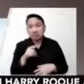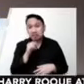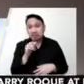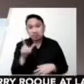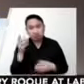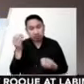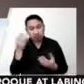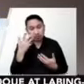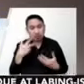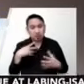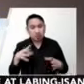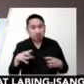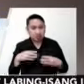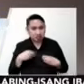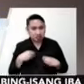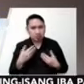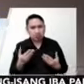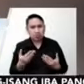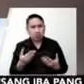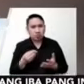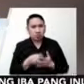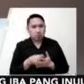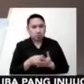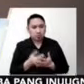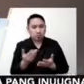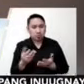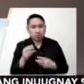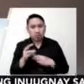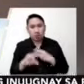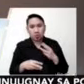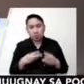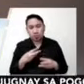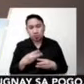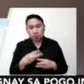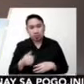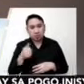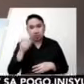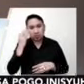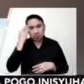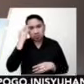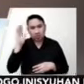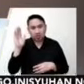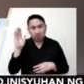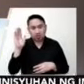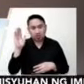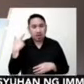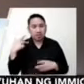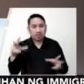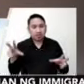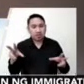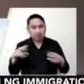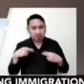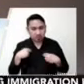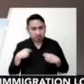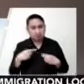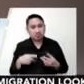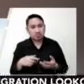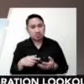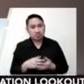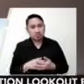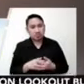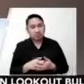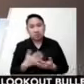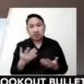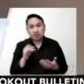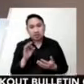incentives ko from world championships Hindi ko pa po malalaman na na-receive niya na po yyung incentives ko kung hindi